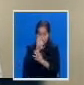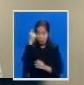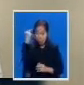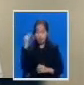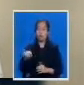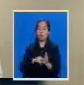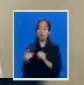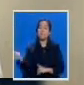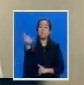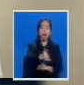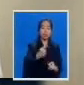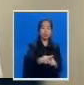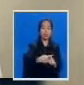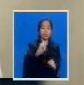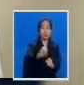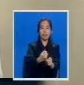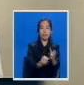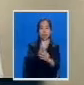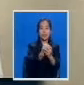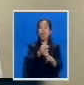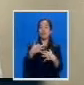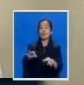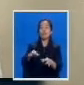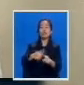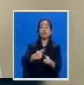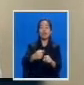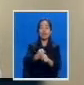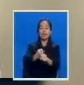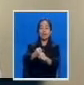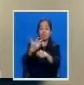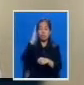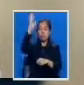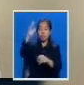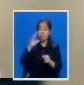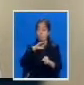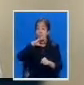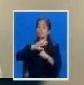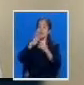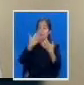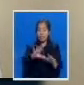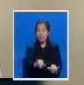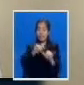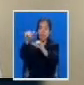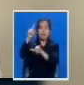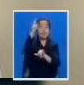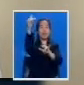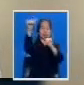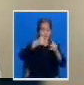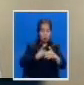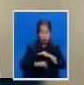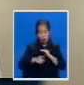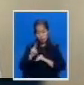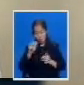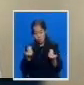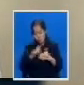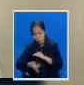ารมณ์ที่มีการแก้ไขปัญหาในเรื่องที่ทำกินแต่ละครั้งนะครับการประชุมกันล่าสุดเนี่ยก็ตั้งใจว่าหลังจากที่มีการพูดคุย